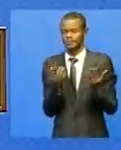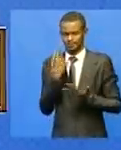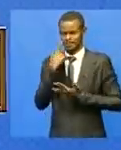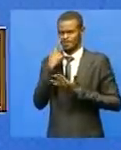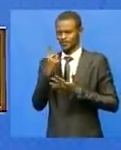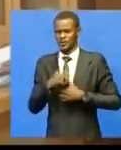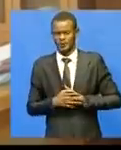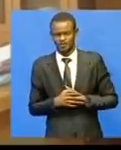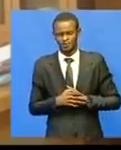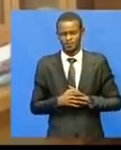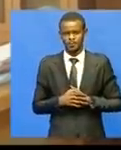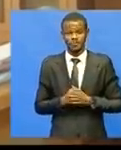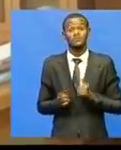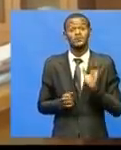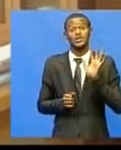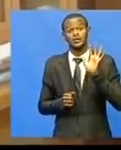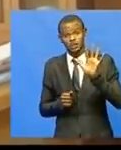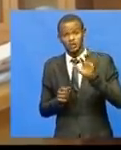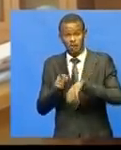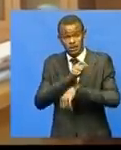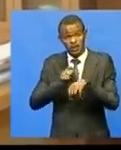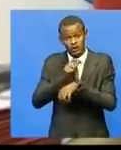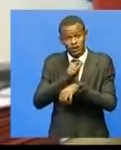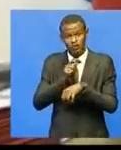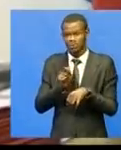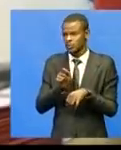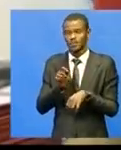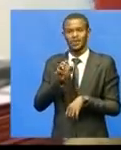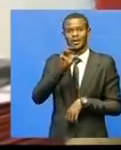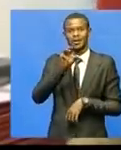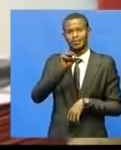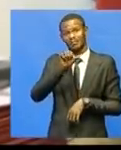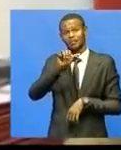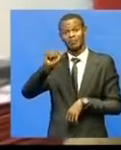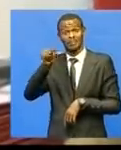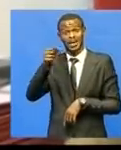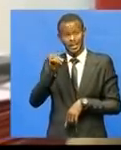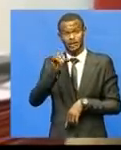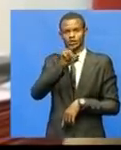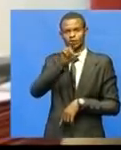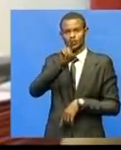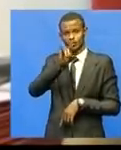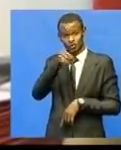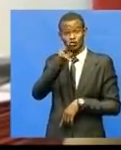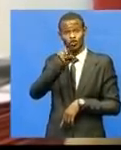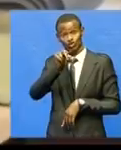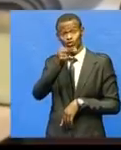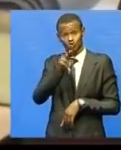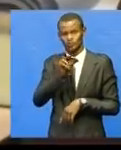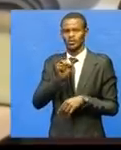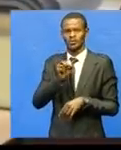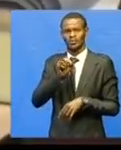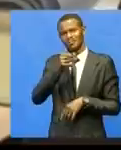de l'Ituri. 5 territoires donc, Arumagi, Djougou, Irumu et Mambasa. Intensification des opérations